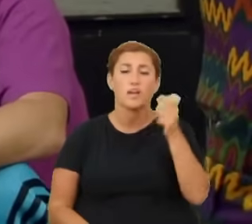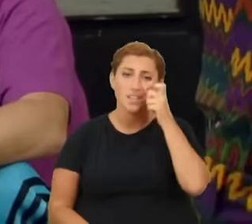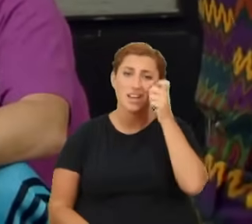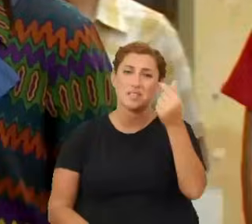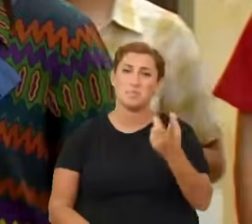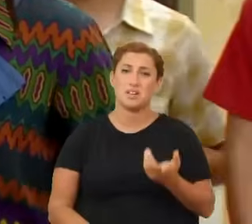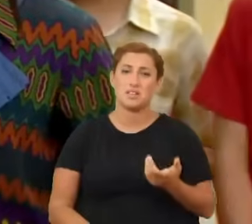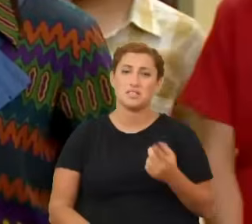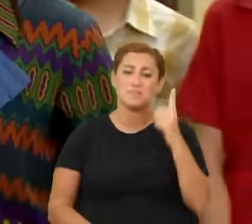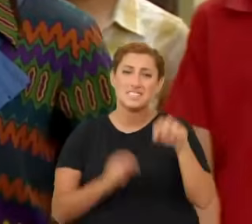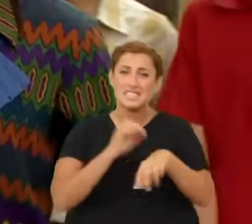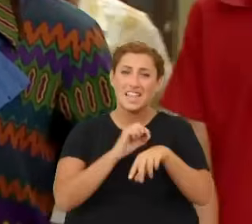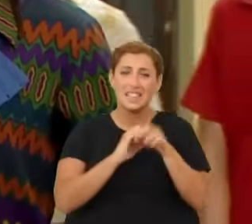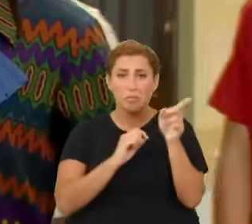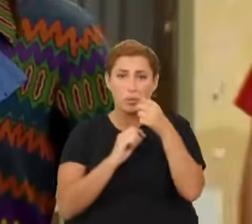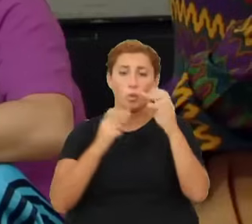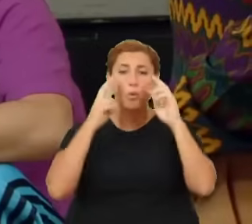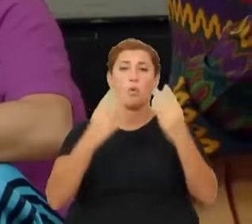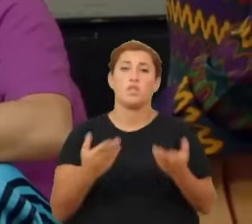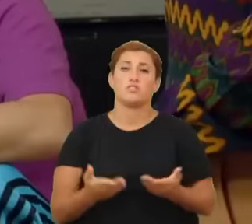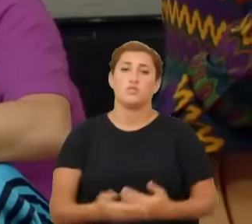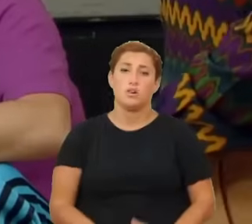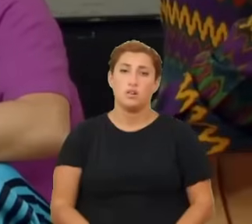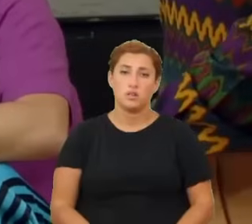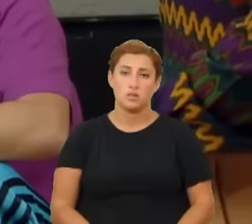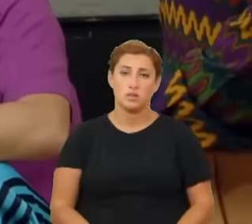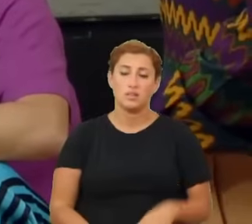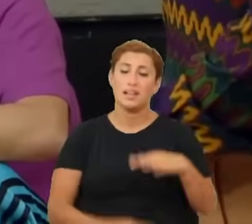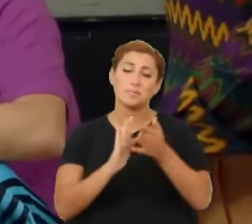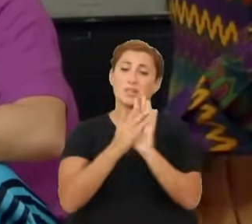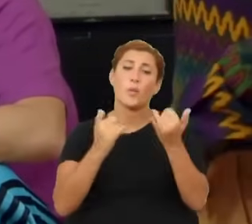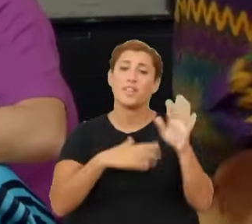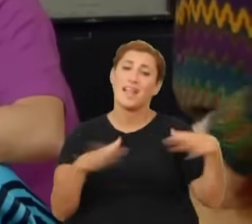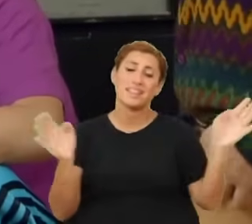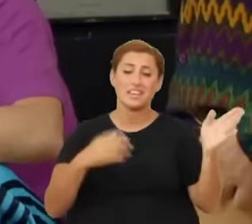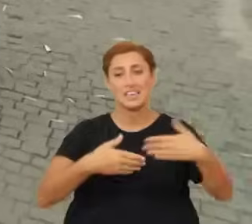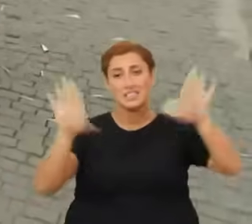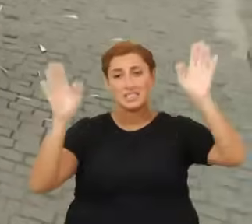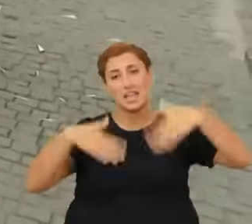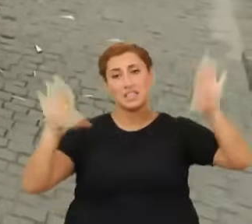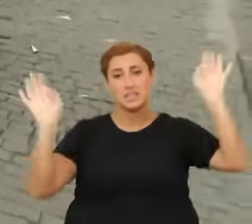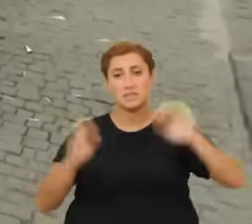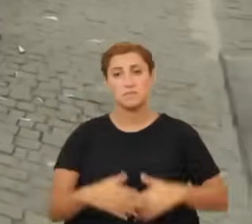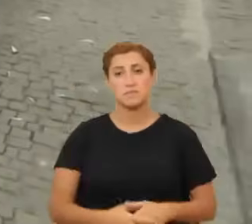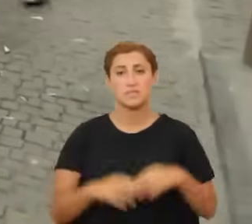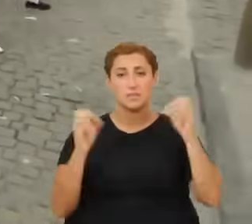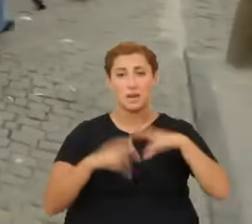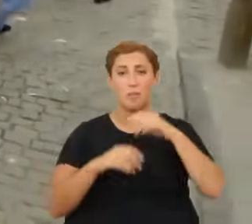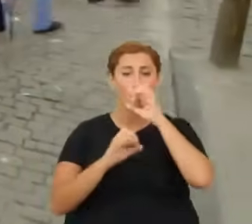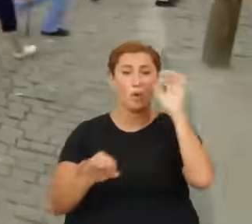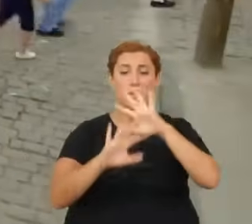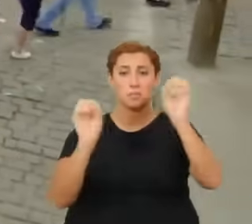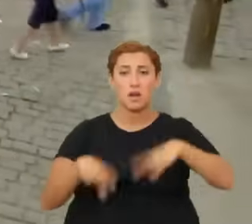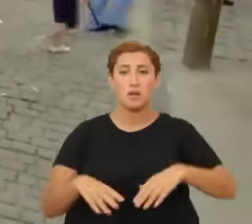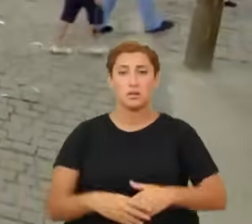Dikkat et lan biraz. Bir santim sağdan soluna gelse kör olacak çocuk. Çıktı. Hadi bitti oyun, hadi. Dağılın bakayım, dağılın. Bırak bunu nereye?